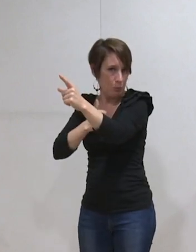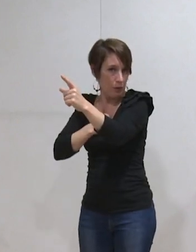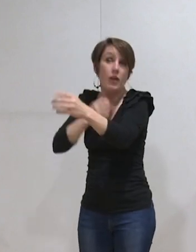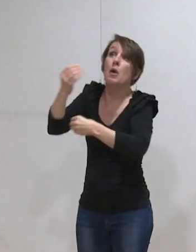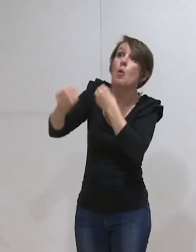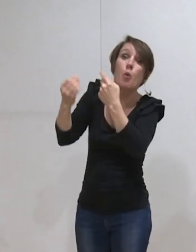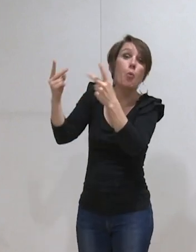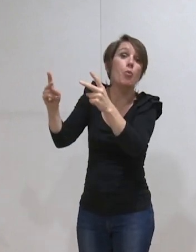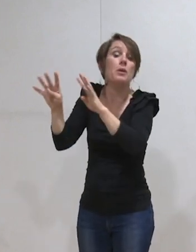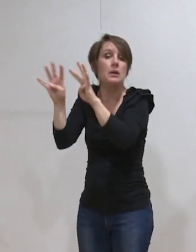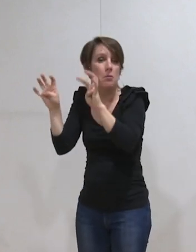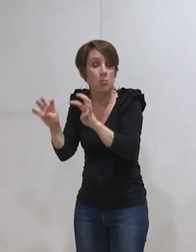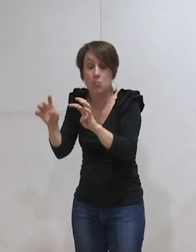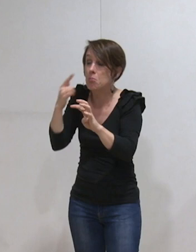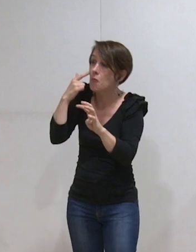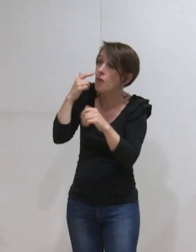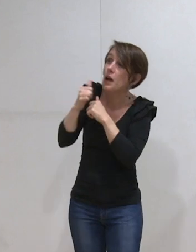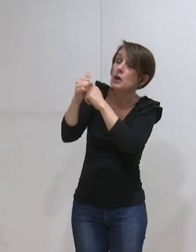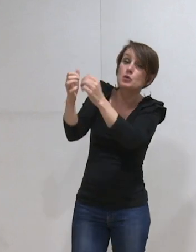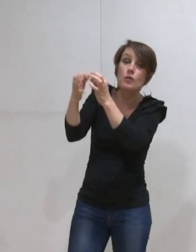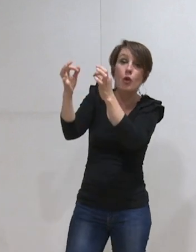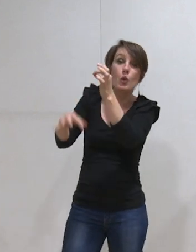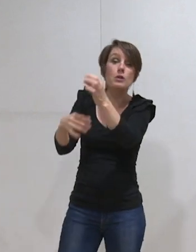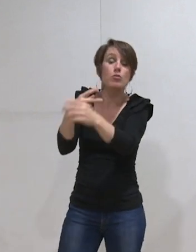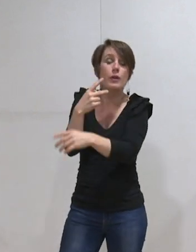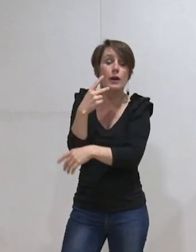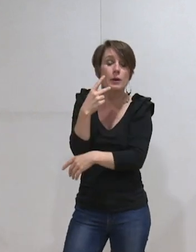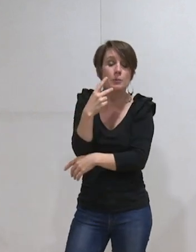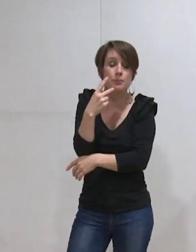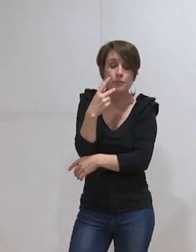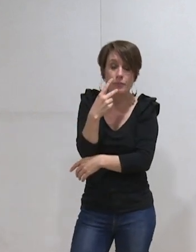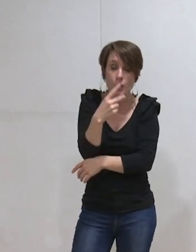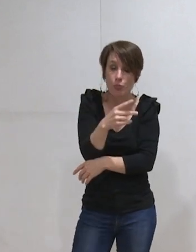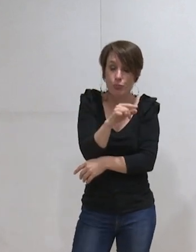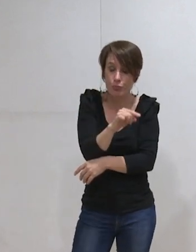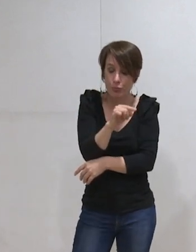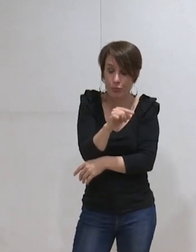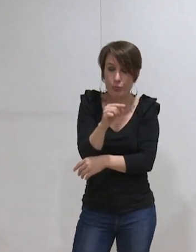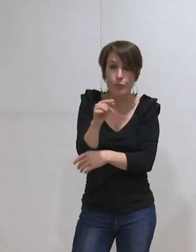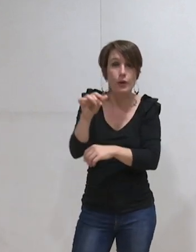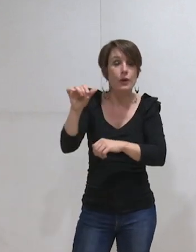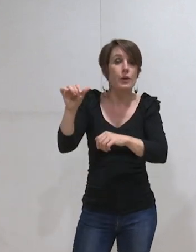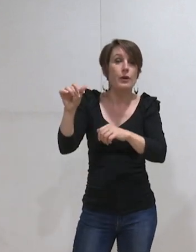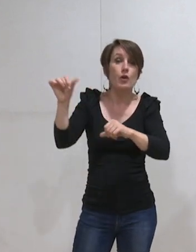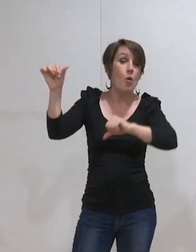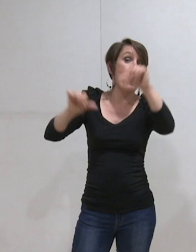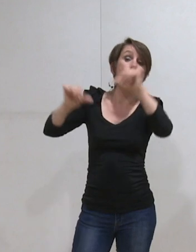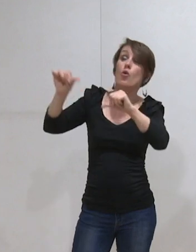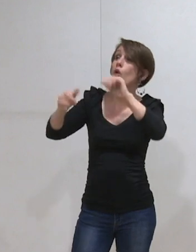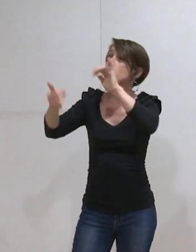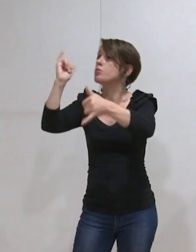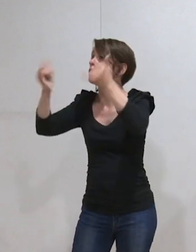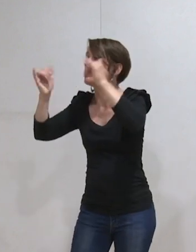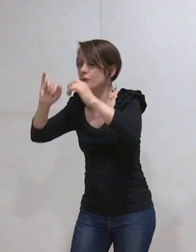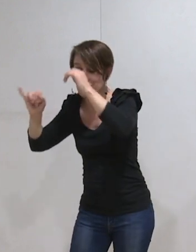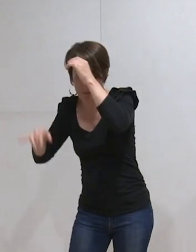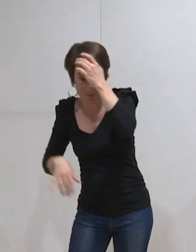public en fonction résultat de du de la mise en concurrence qui va être faite et bien pour